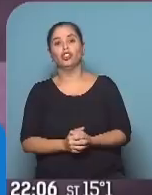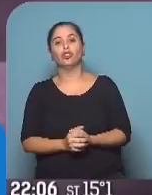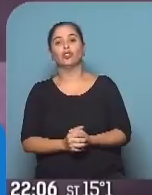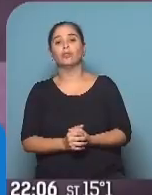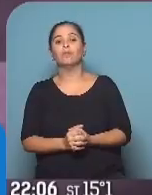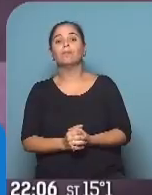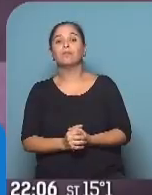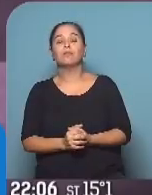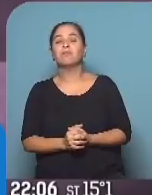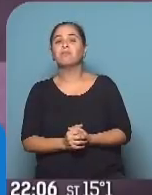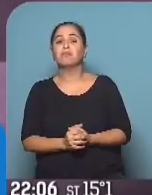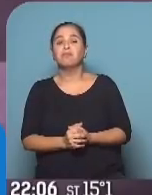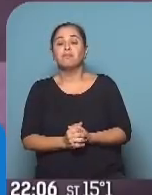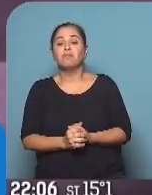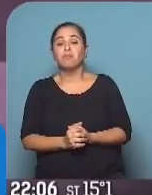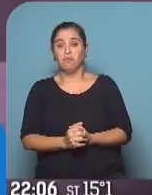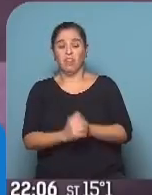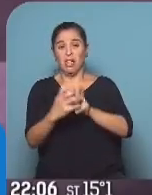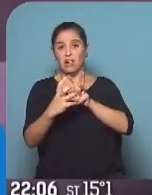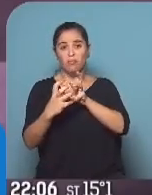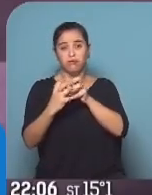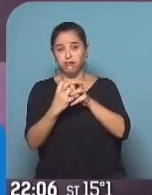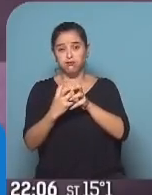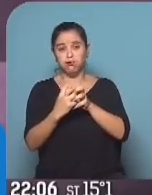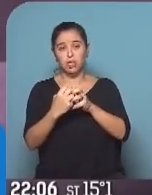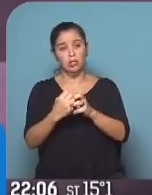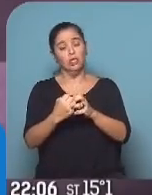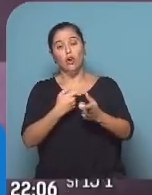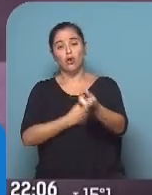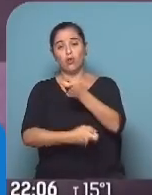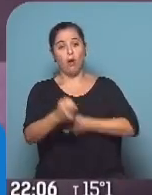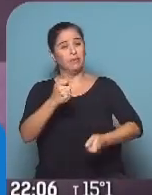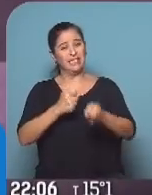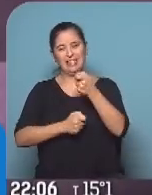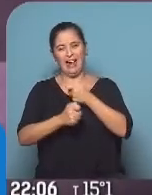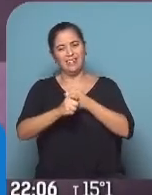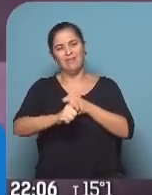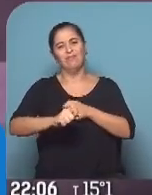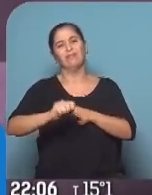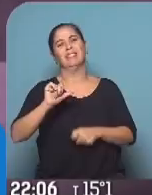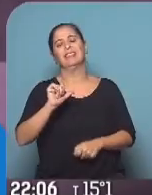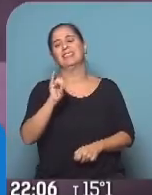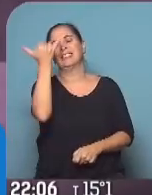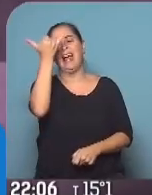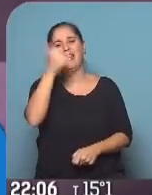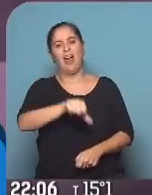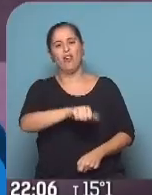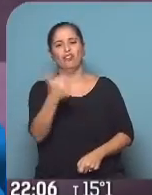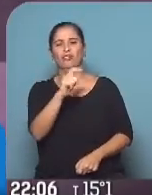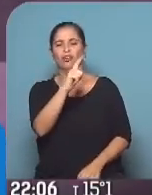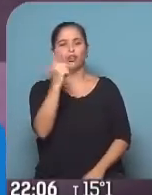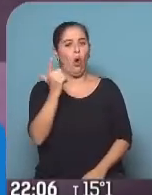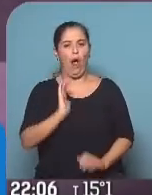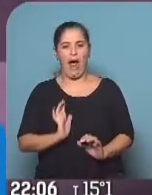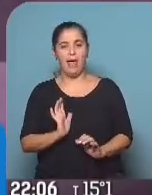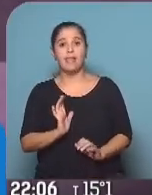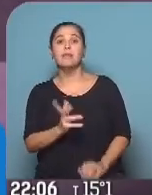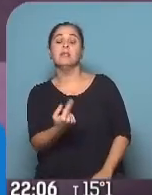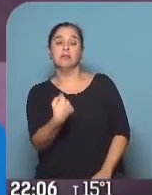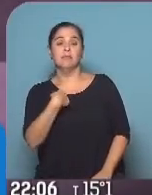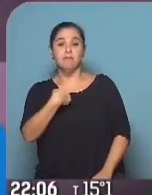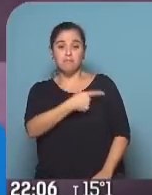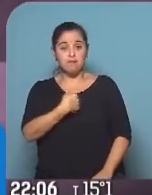家，这不符合中方利益，不符合 美方利